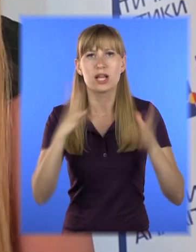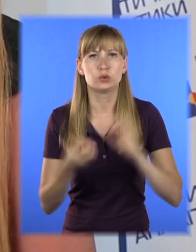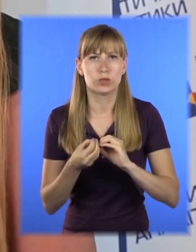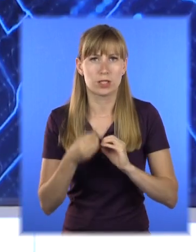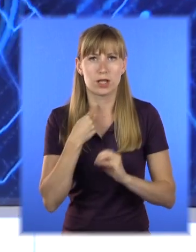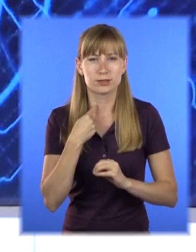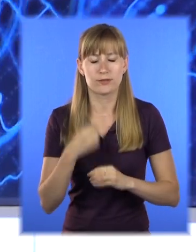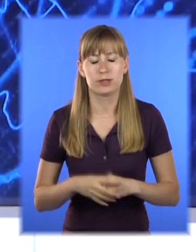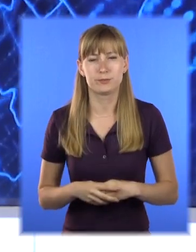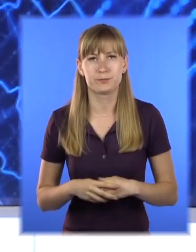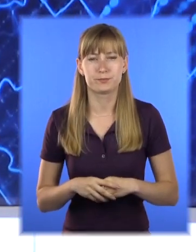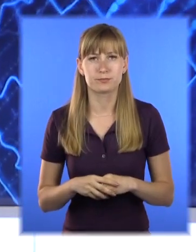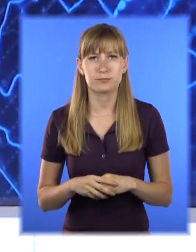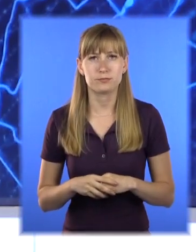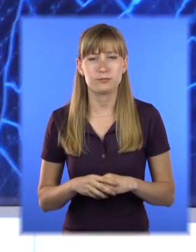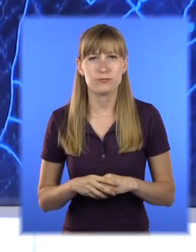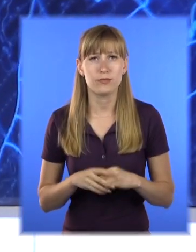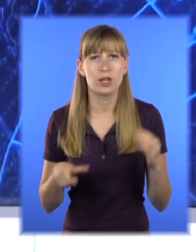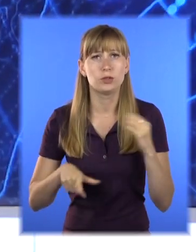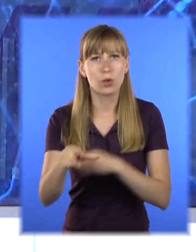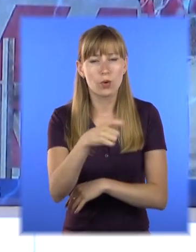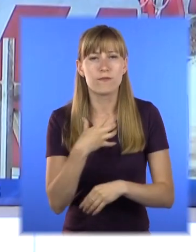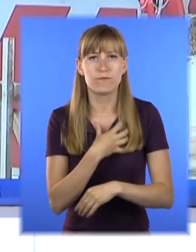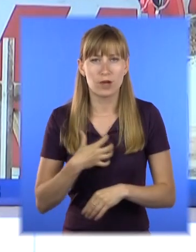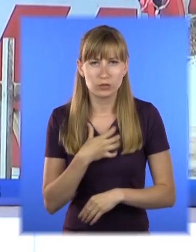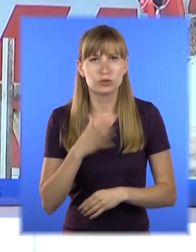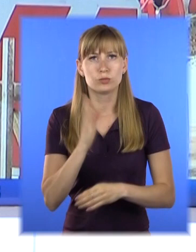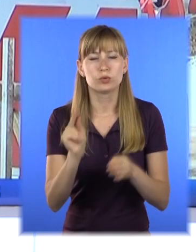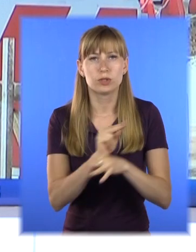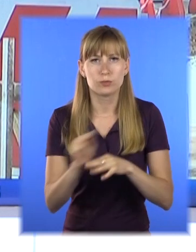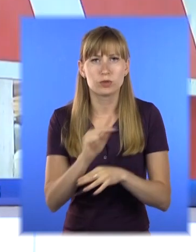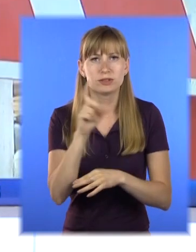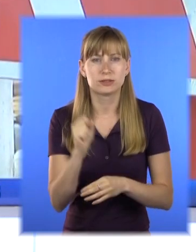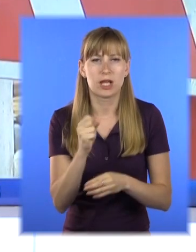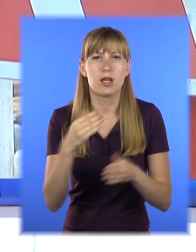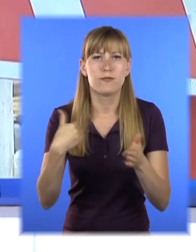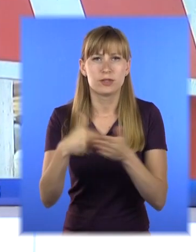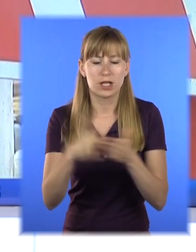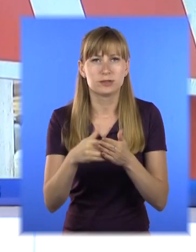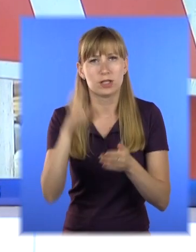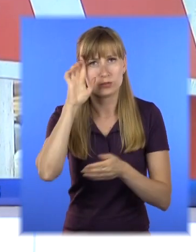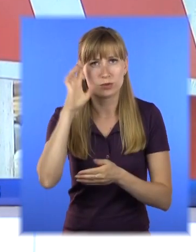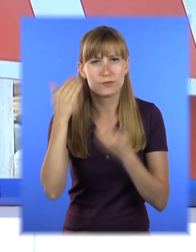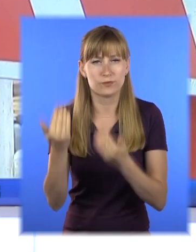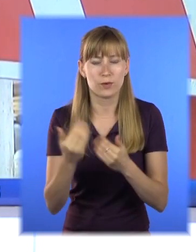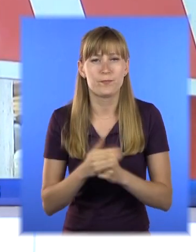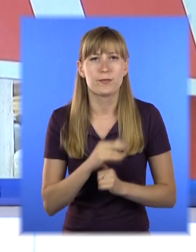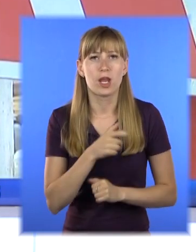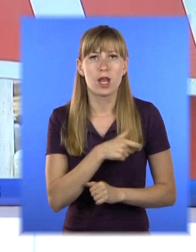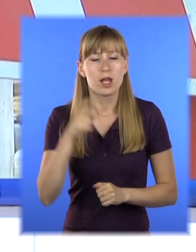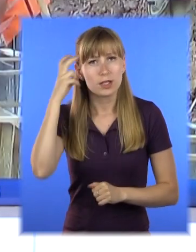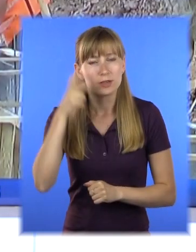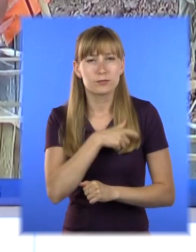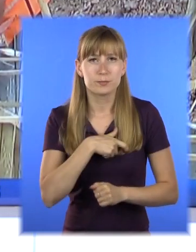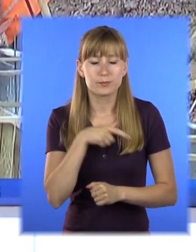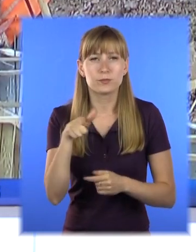голосування. Дороги місцевого значення планують відремонтувати за рахунок держави. Кабмін вже затвердив масштабну